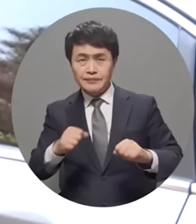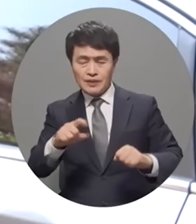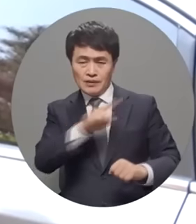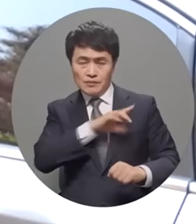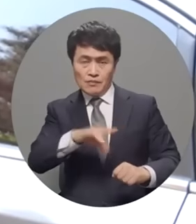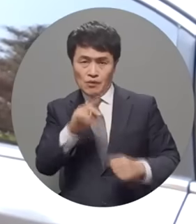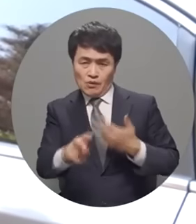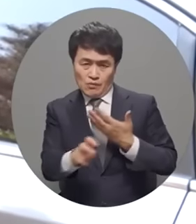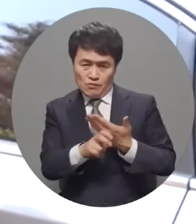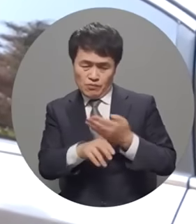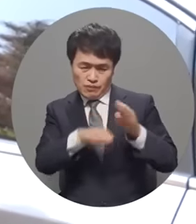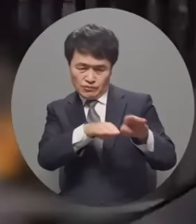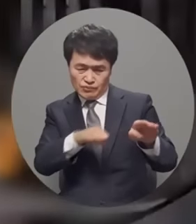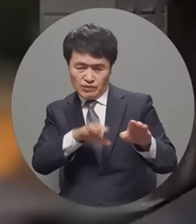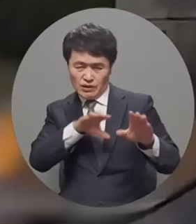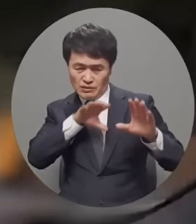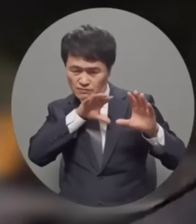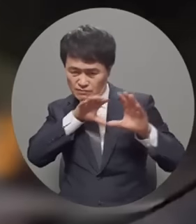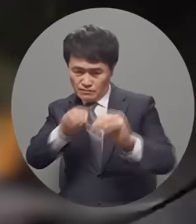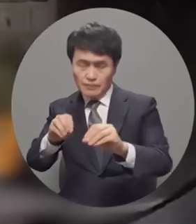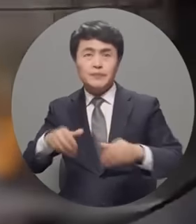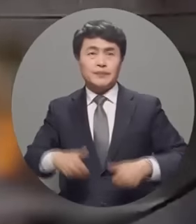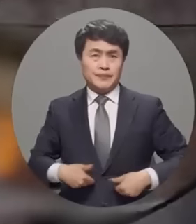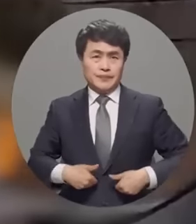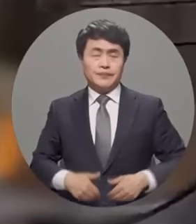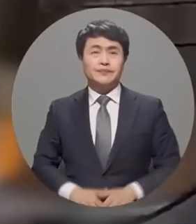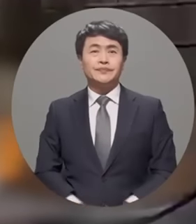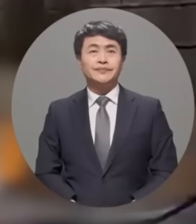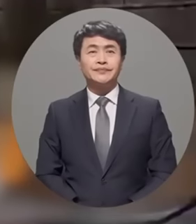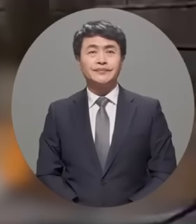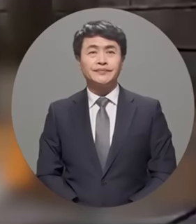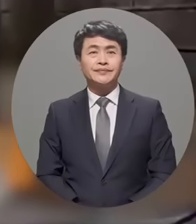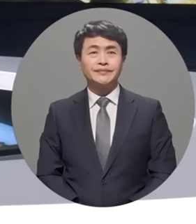불법 주정차부터 막아야 한다고 말합니다. MBC 뉴스 김현지입니다.